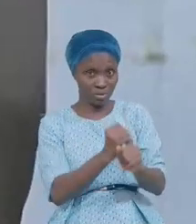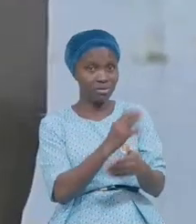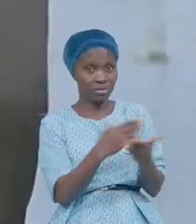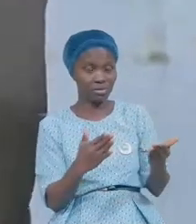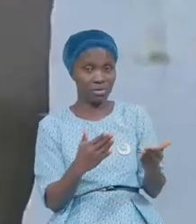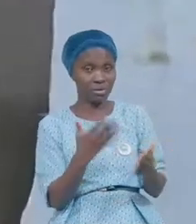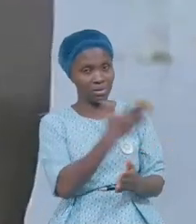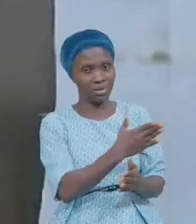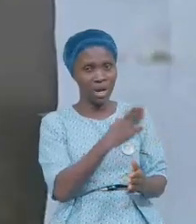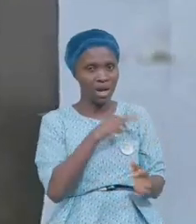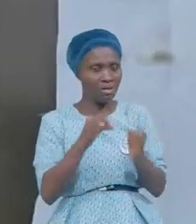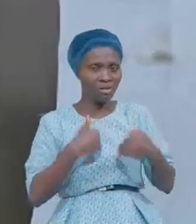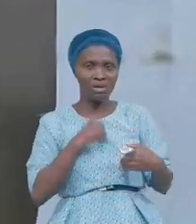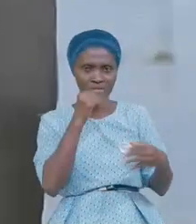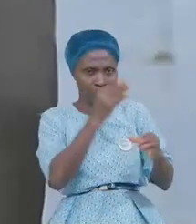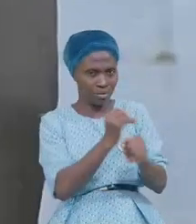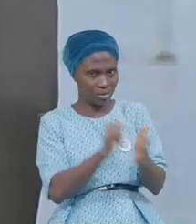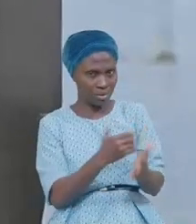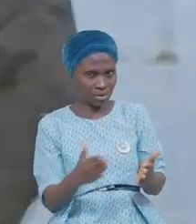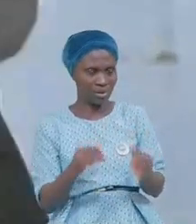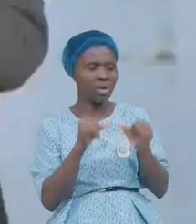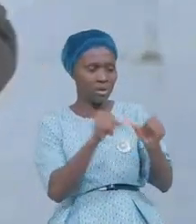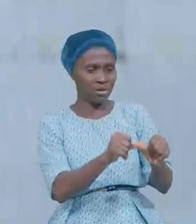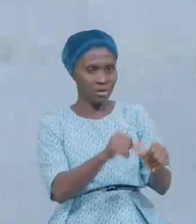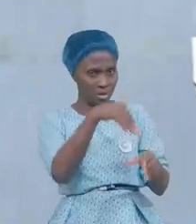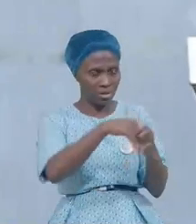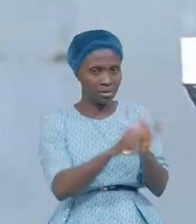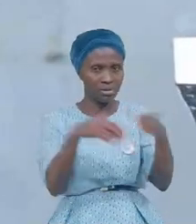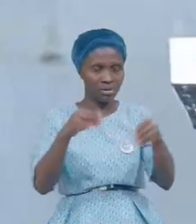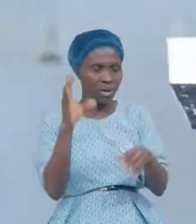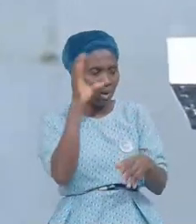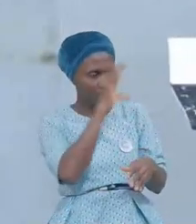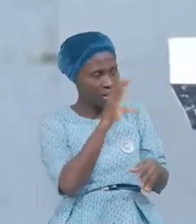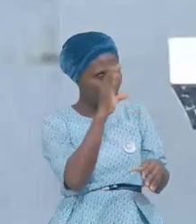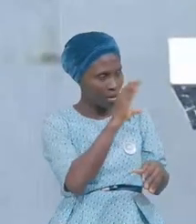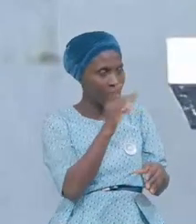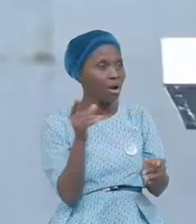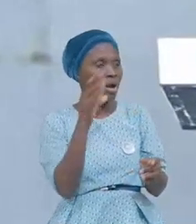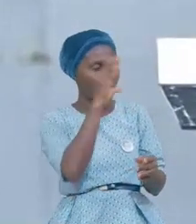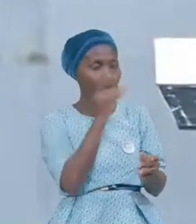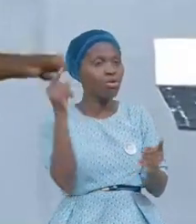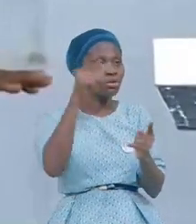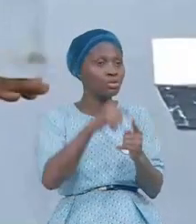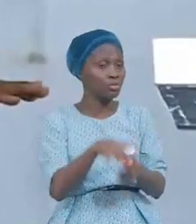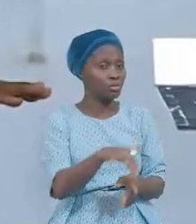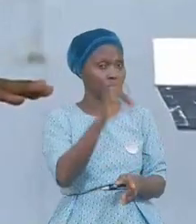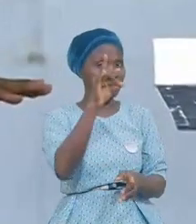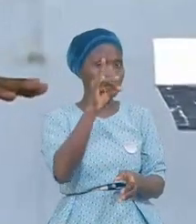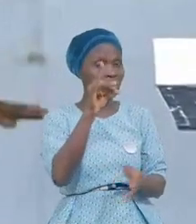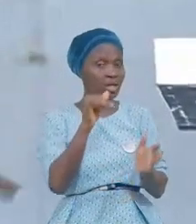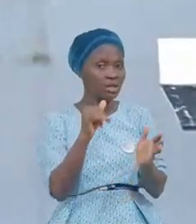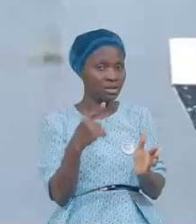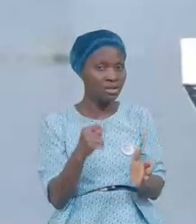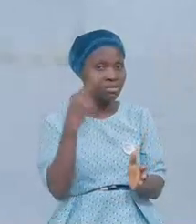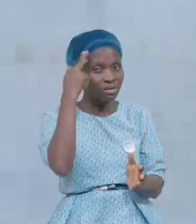reste là-bas, regarde autour, cherche, jusqu'à ce que tu obtiennes